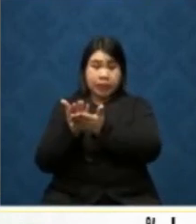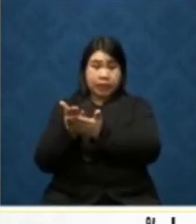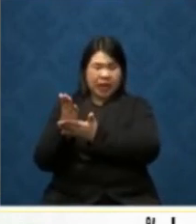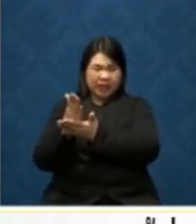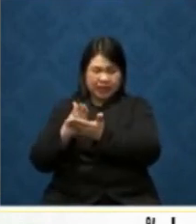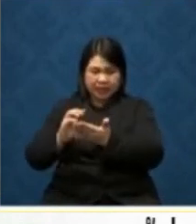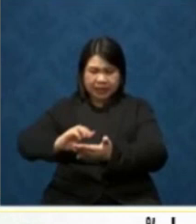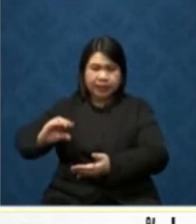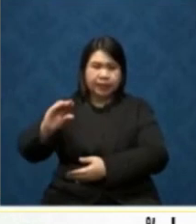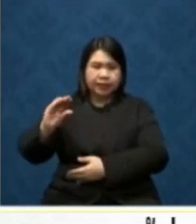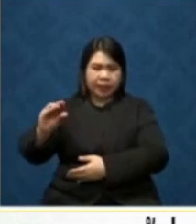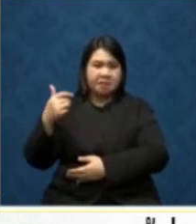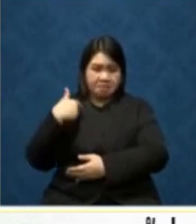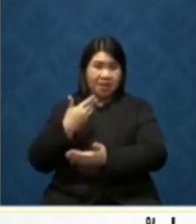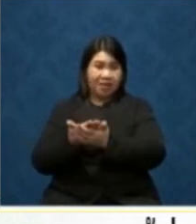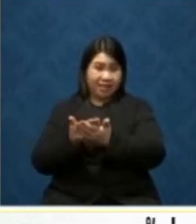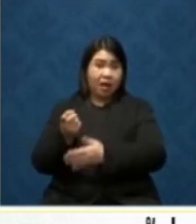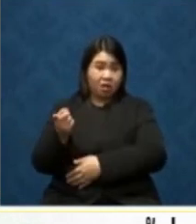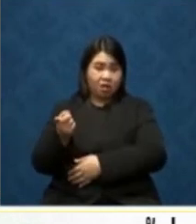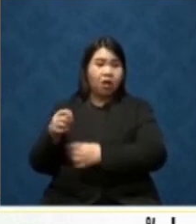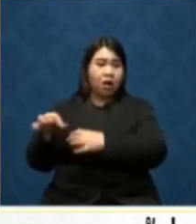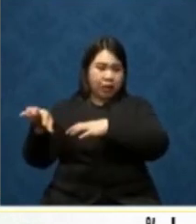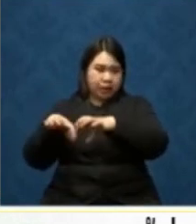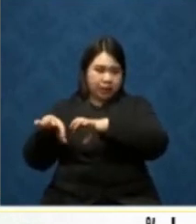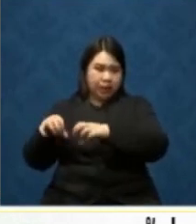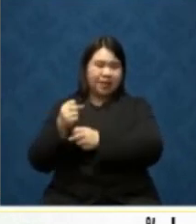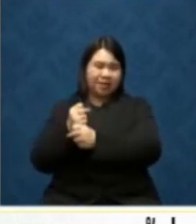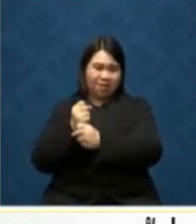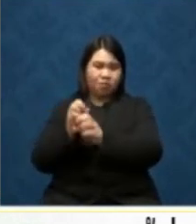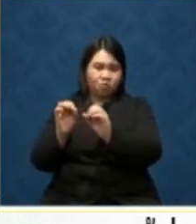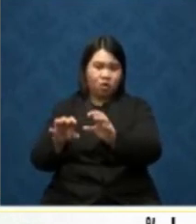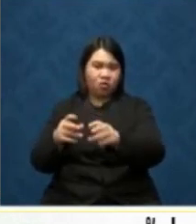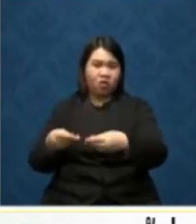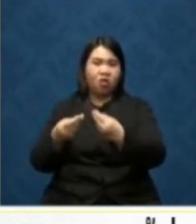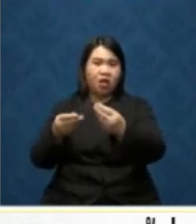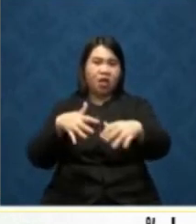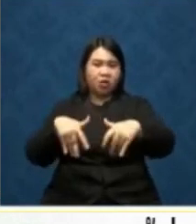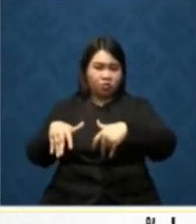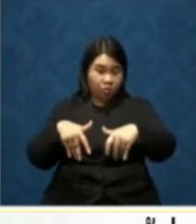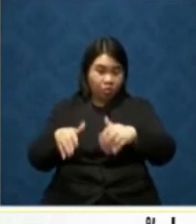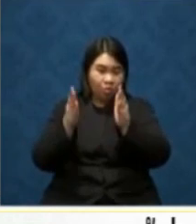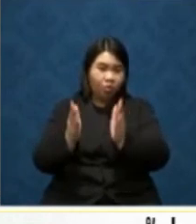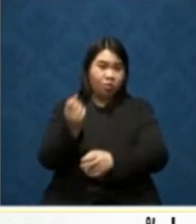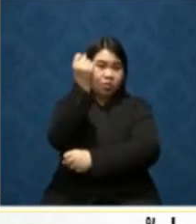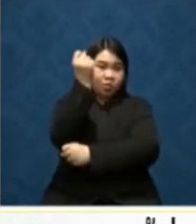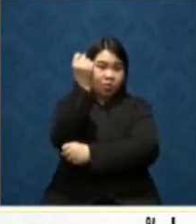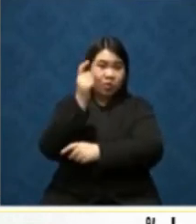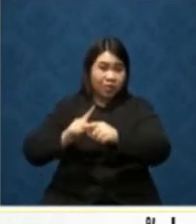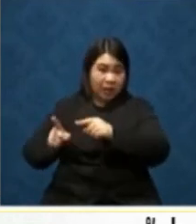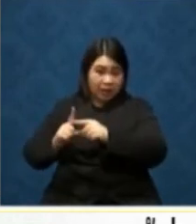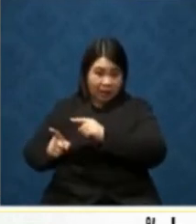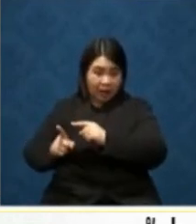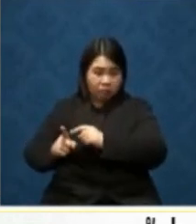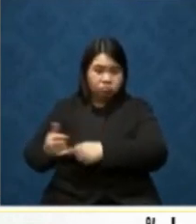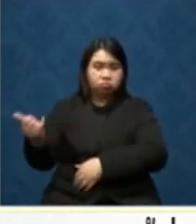มองลักษณะของดังก่าวนี้ ผมเหว่า ถ้ามูนิทธิเอาเงินส่วนหนึ่ซึ่มีมากพอทรงควร